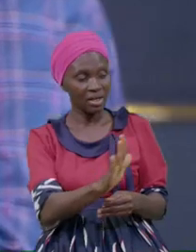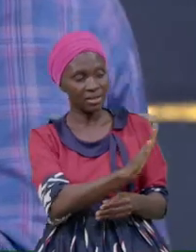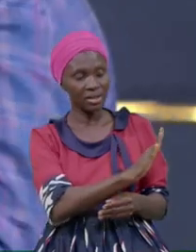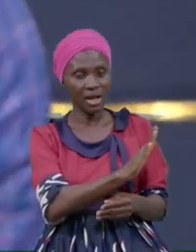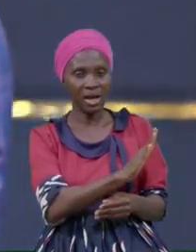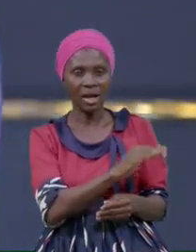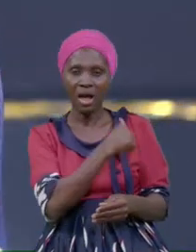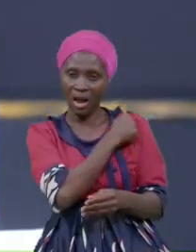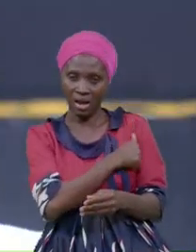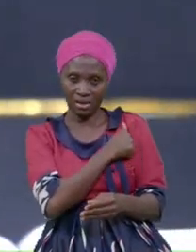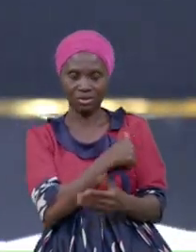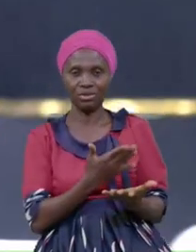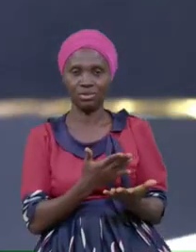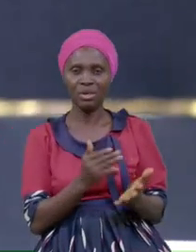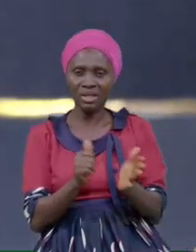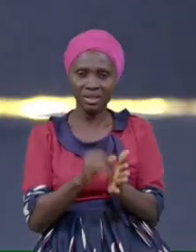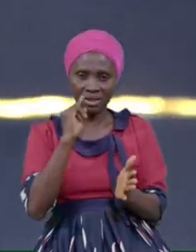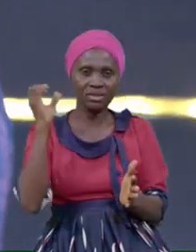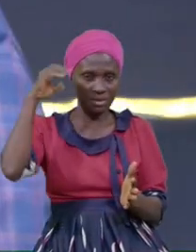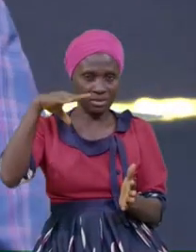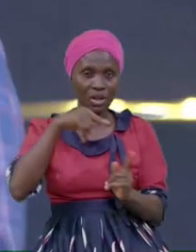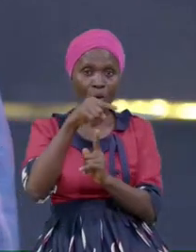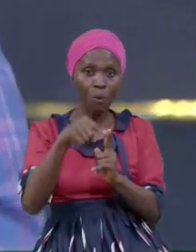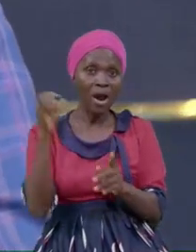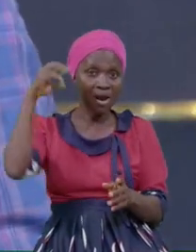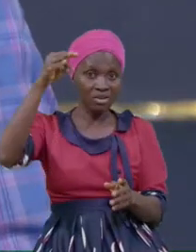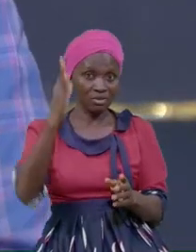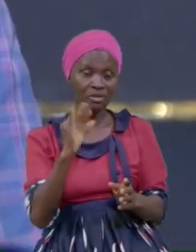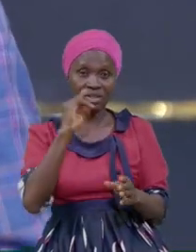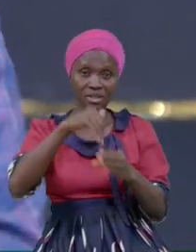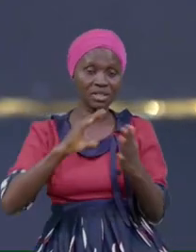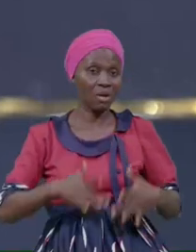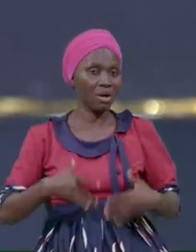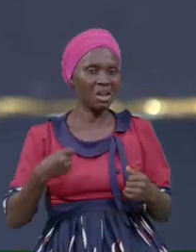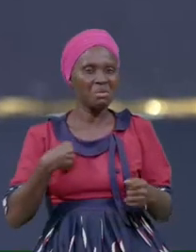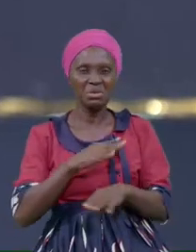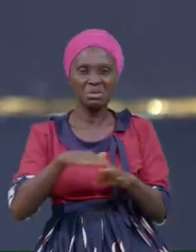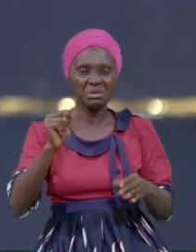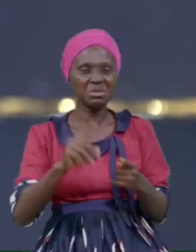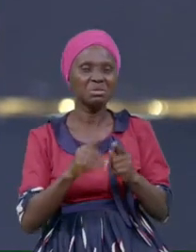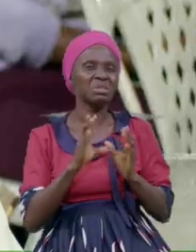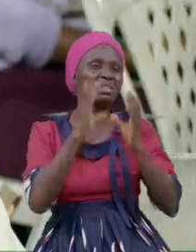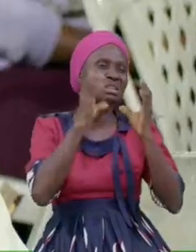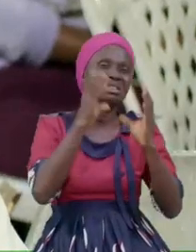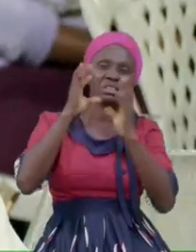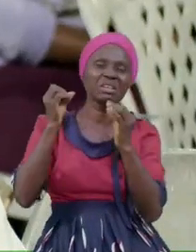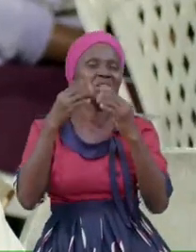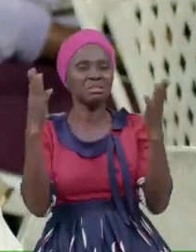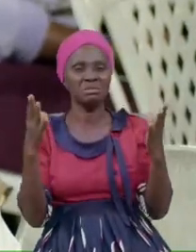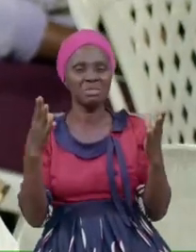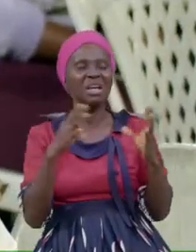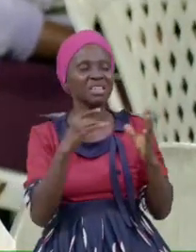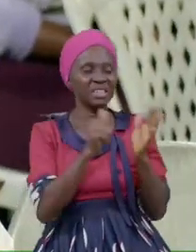c'est ça. Vous voyez, quand la grâce de Dieu dans nos vies, nous n'avons pas beaucoup crié pour dire, oh, j'ai la grâce de